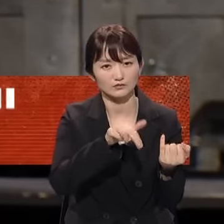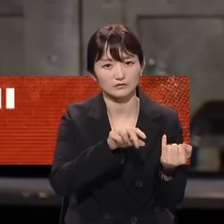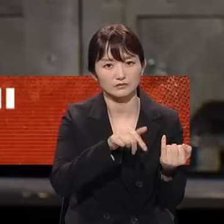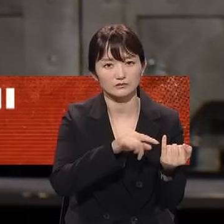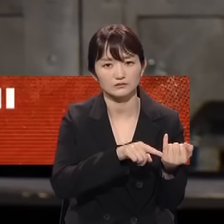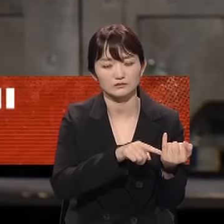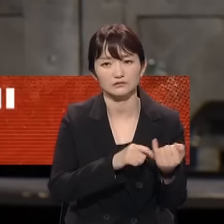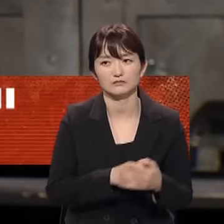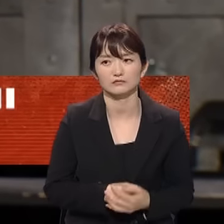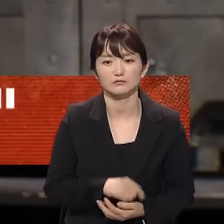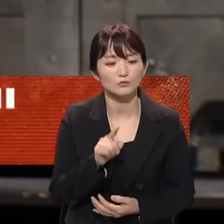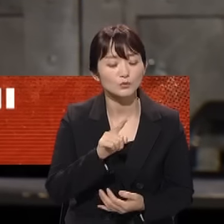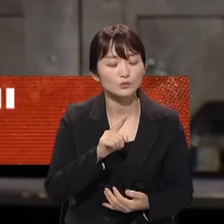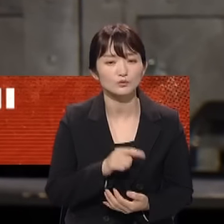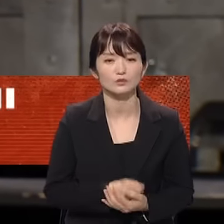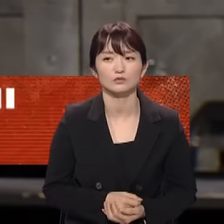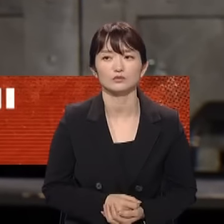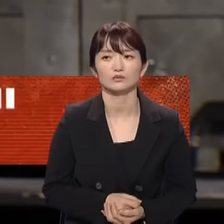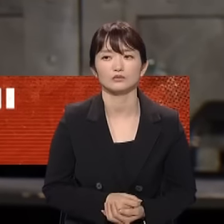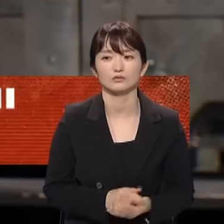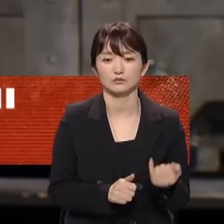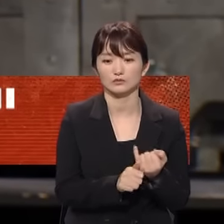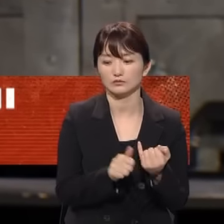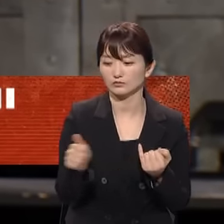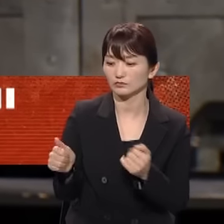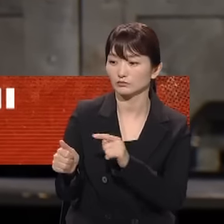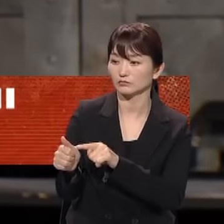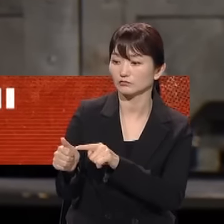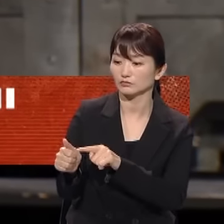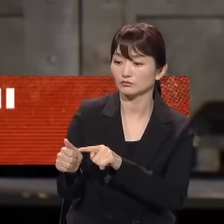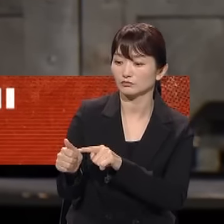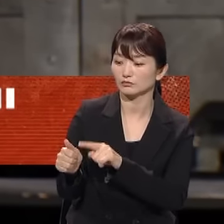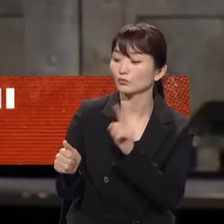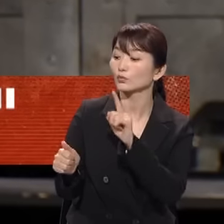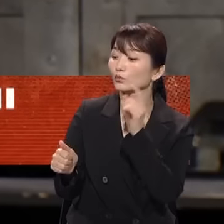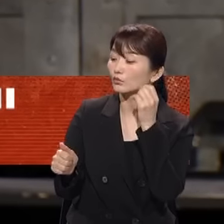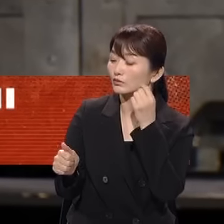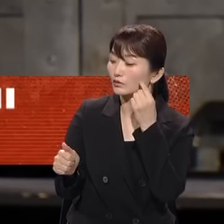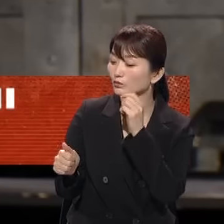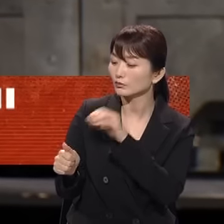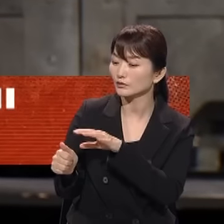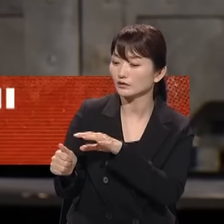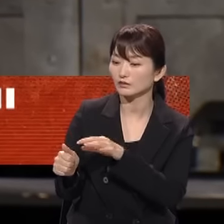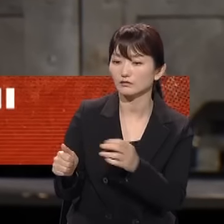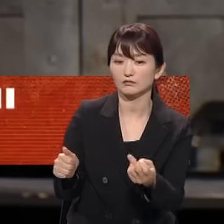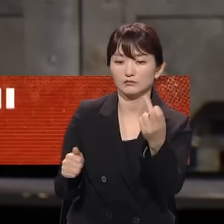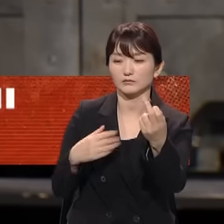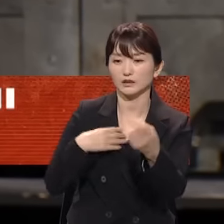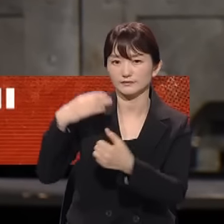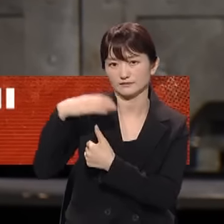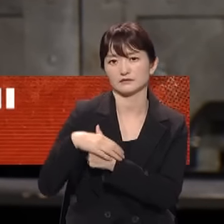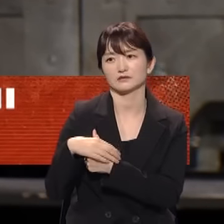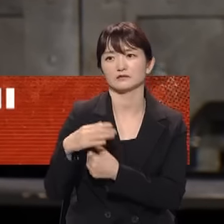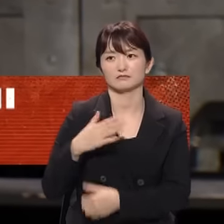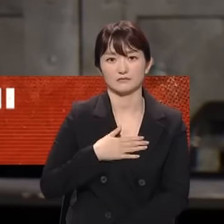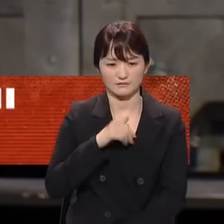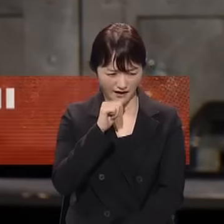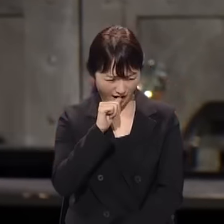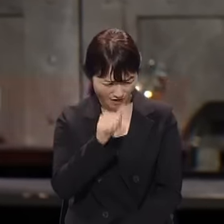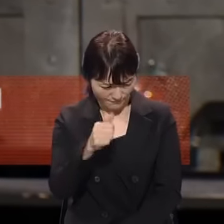근데 뭐냐고 얘기를 하니까 남편이 뭐라 하는 형님이 나 뒤집어 씌우는 거다, 덮어 씌우는 거다라고 하면서